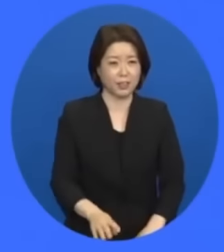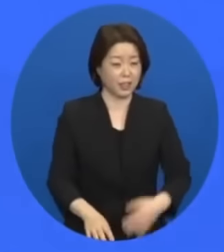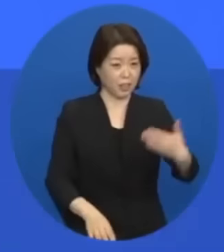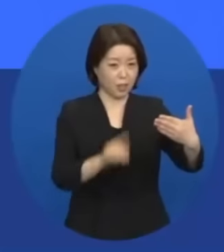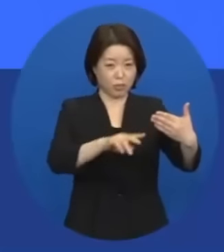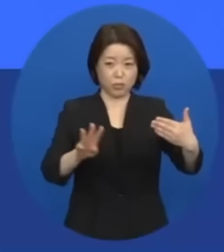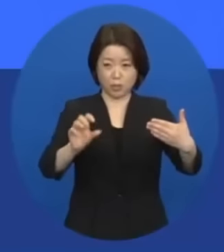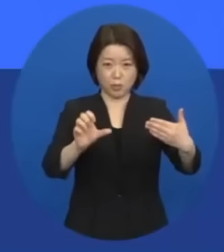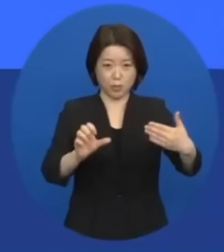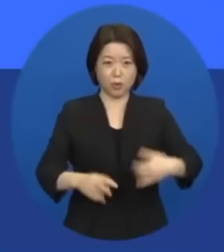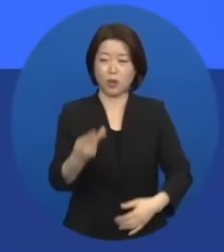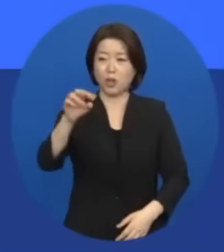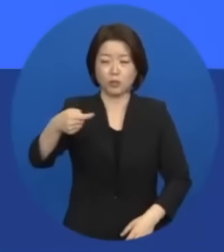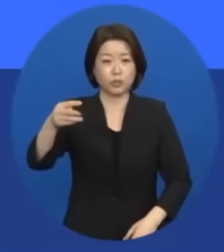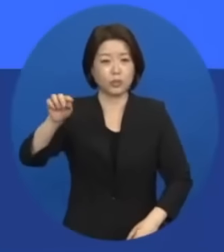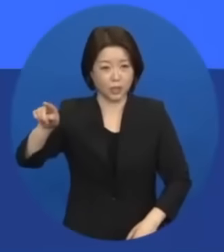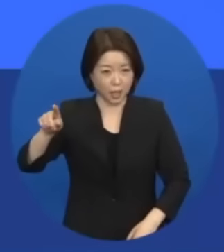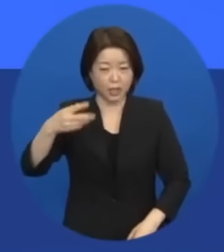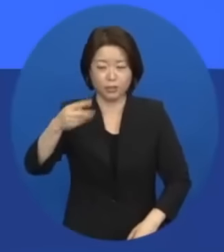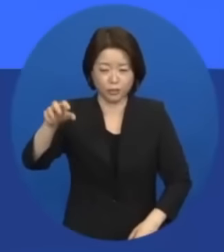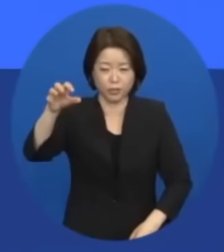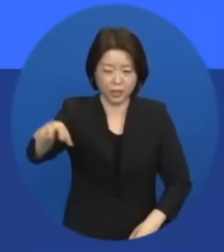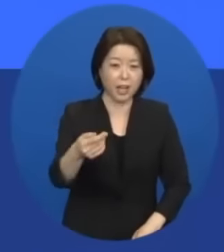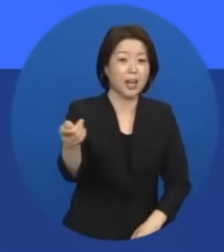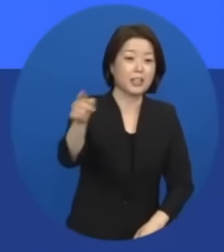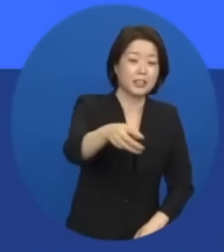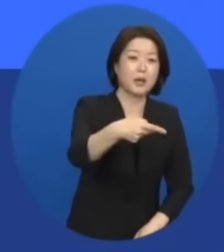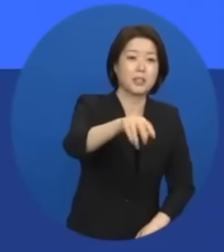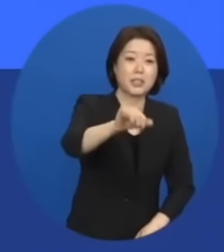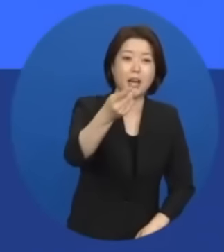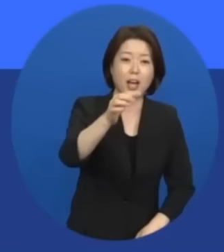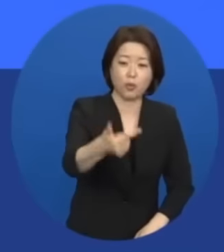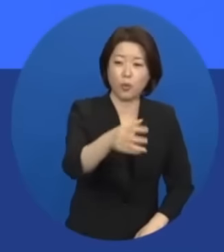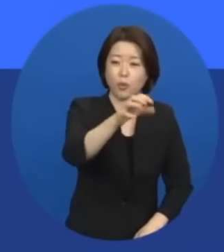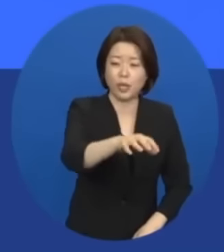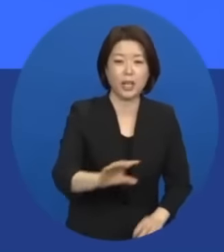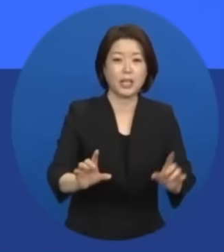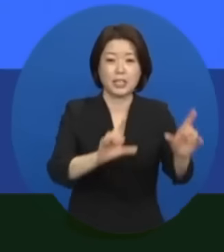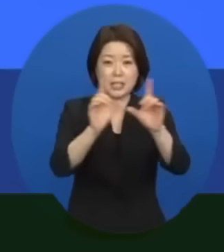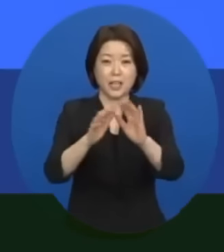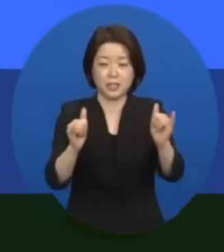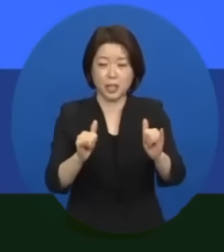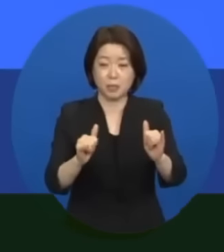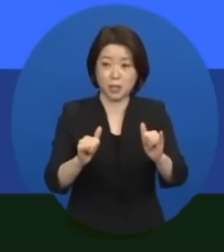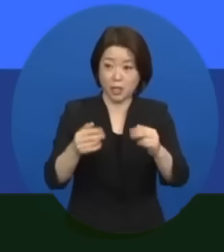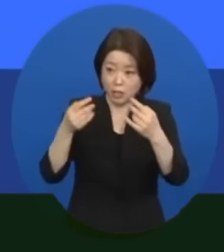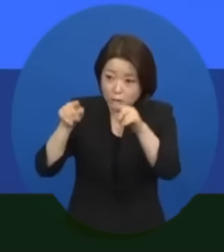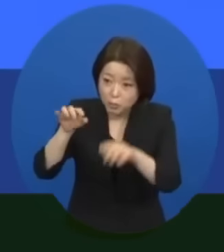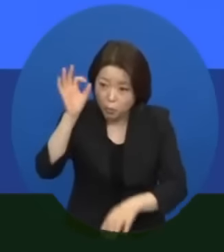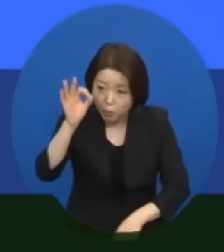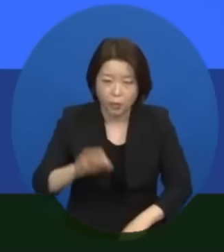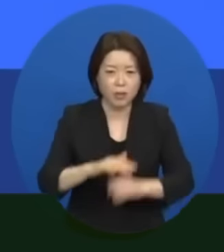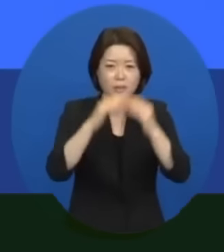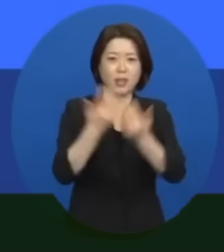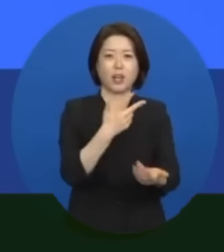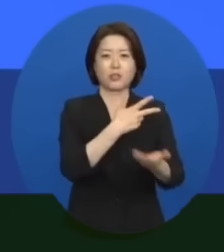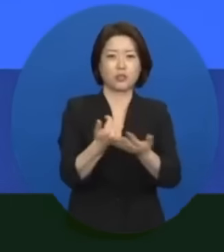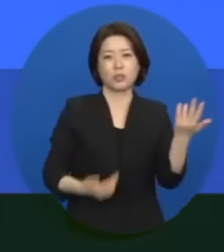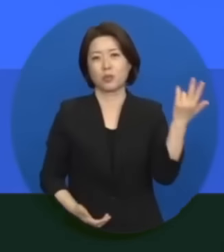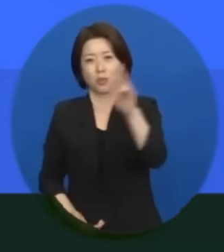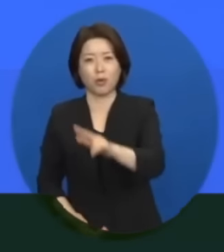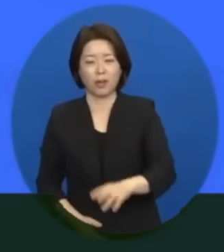루와 론에 사는 사람들이 다 그를고 주께로 돌아오니라 여러분 기적이